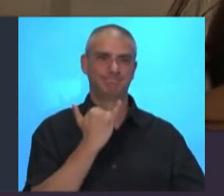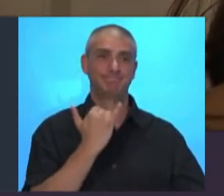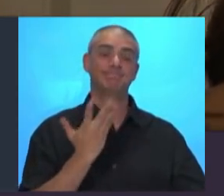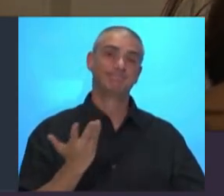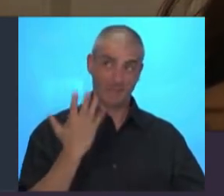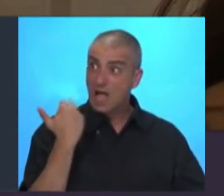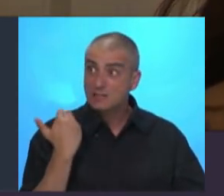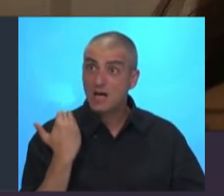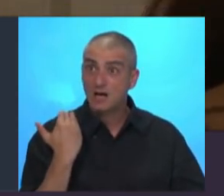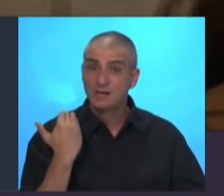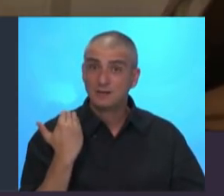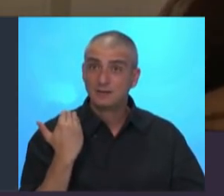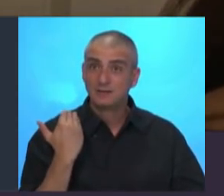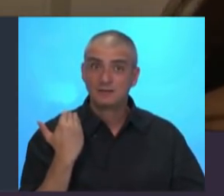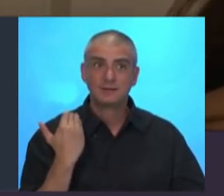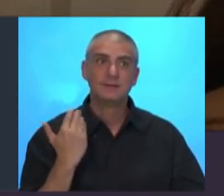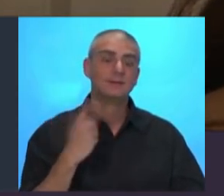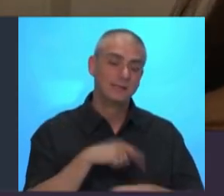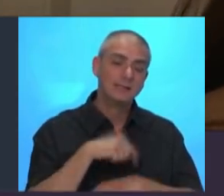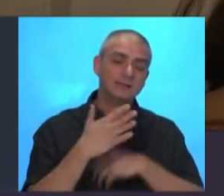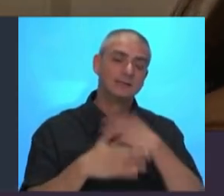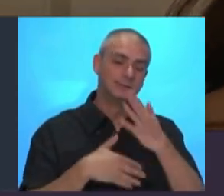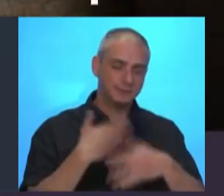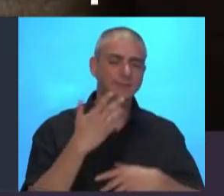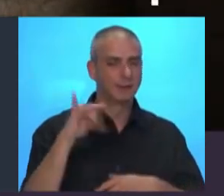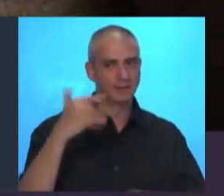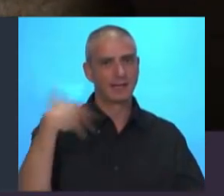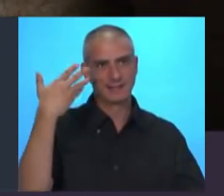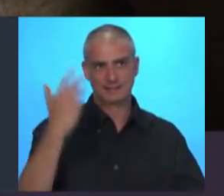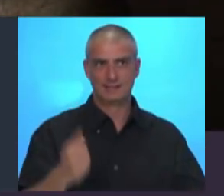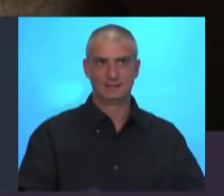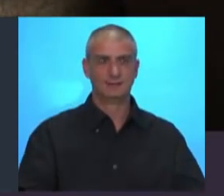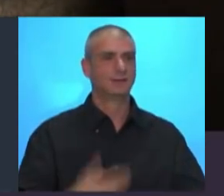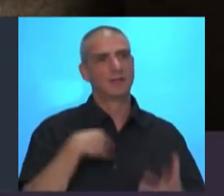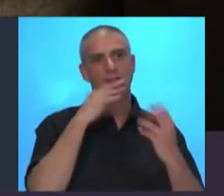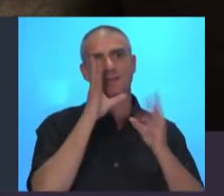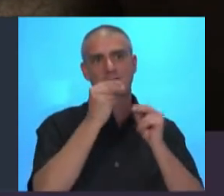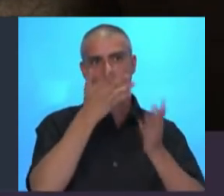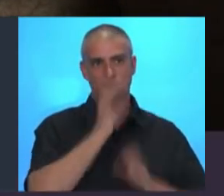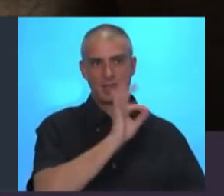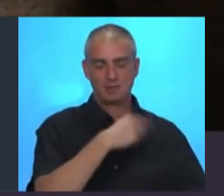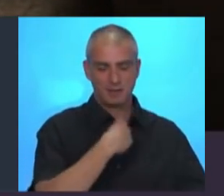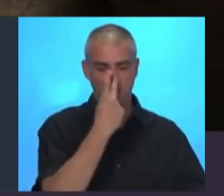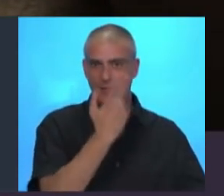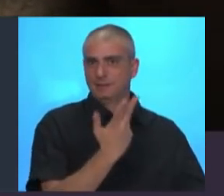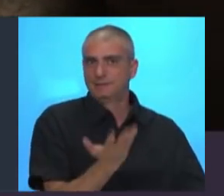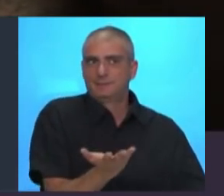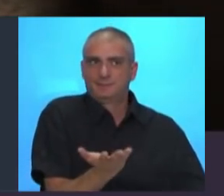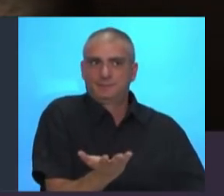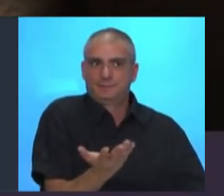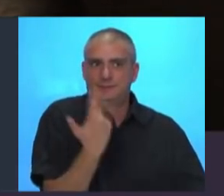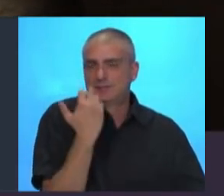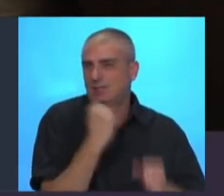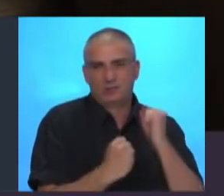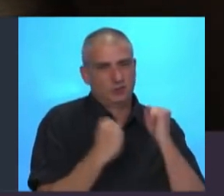היה? עם הזמן, בטח זה יהיה. דיברתי קודם עם בן וראיתי ש... זה